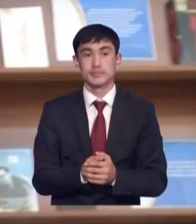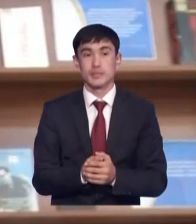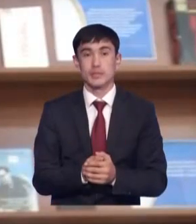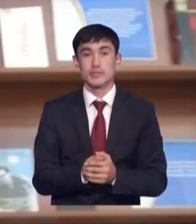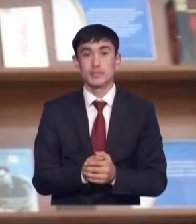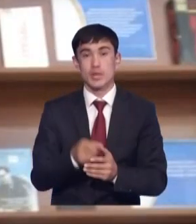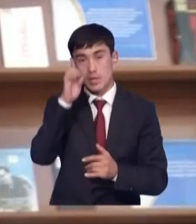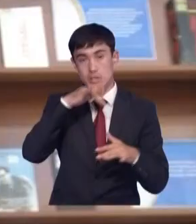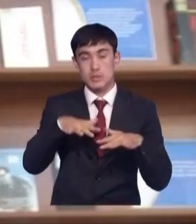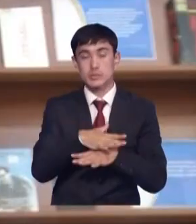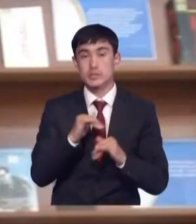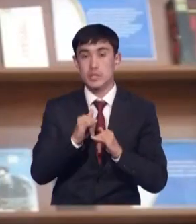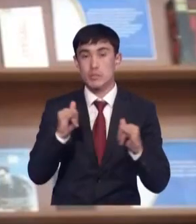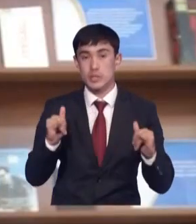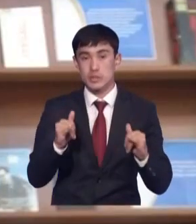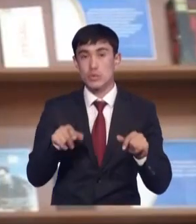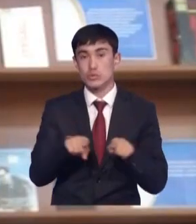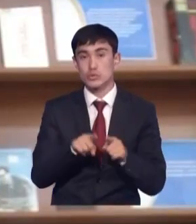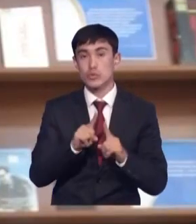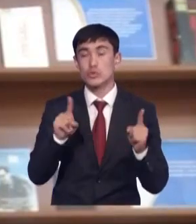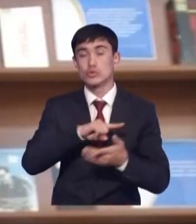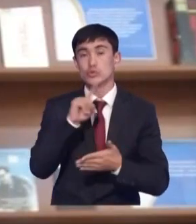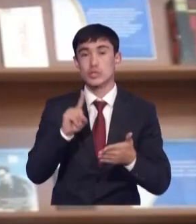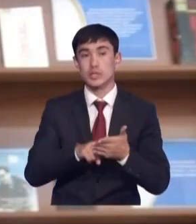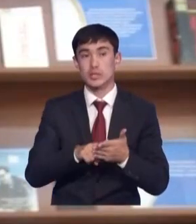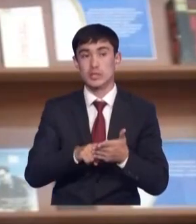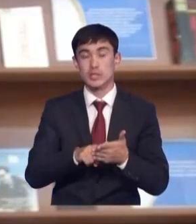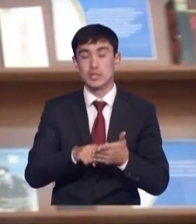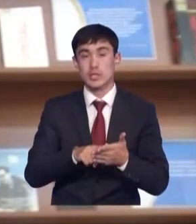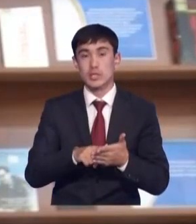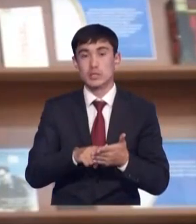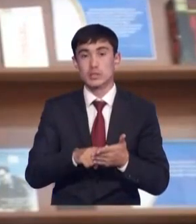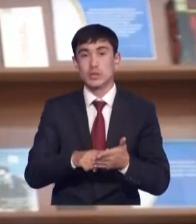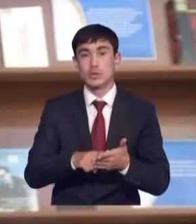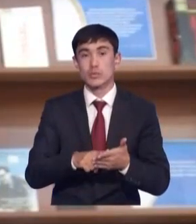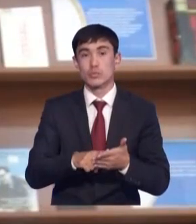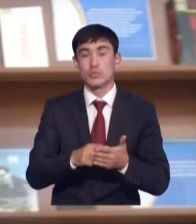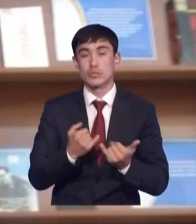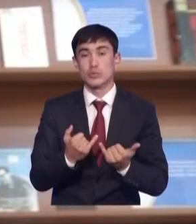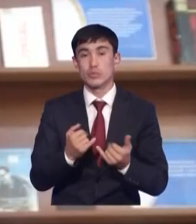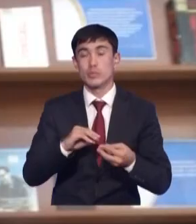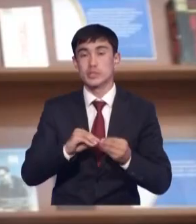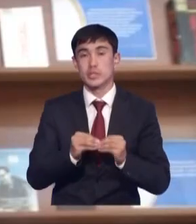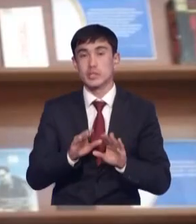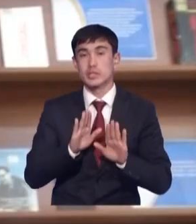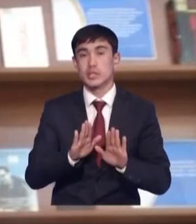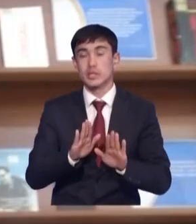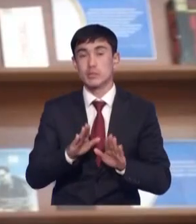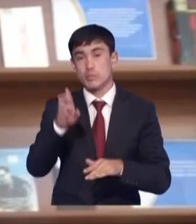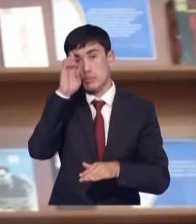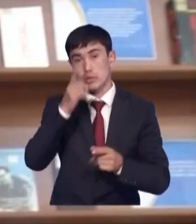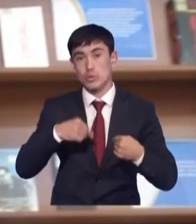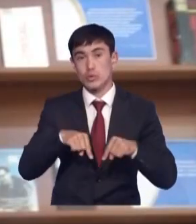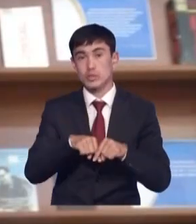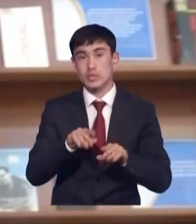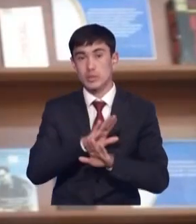еліміз қалай дамиды осындай үлкен сұрақтарға келген кезде бұл мәселелер тек қана мемлекеттік